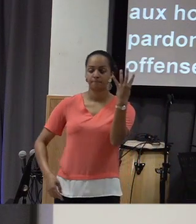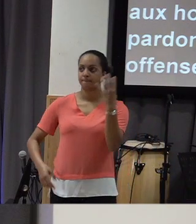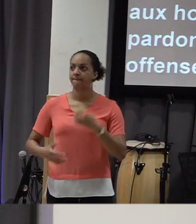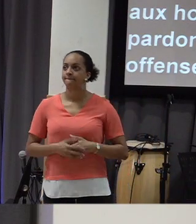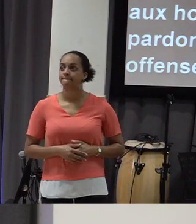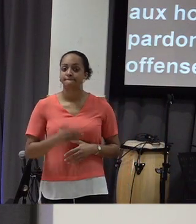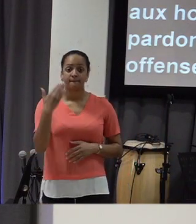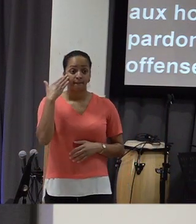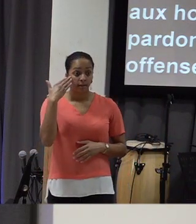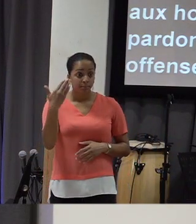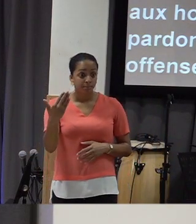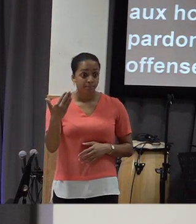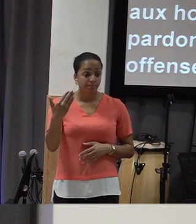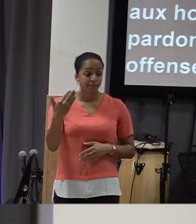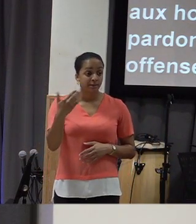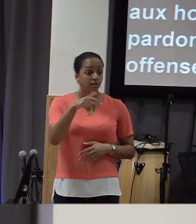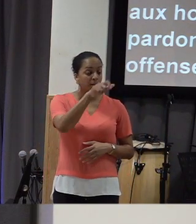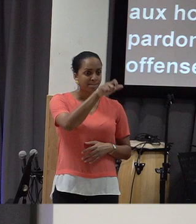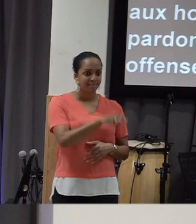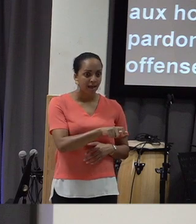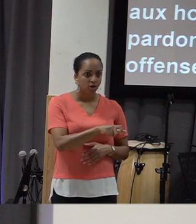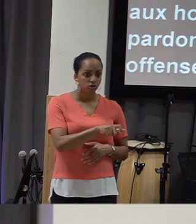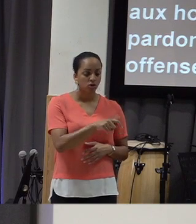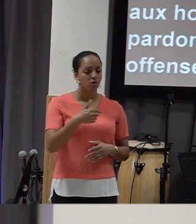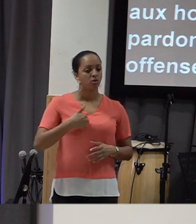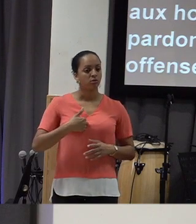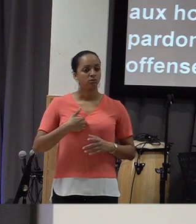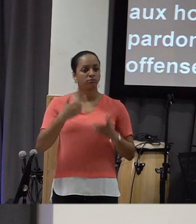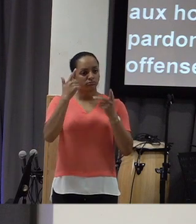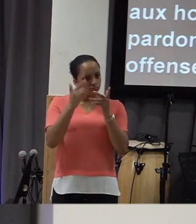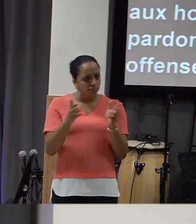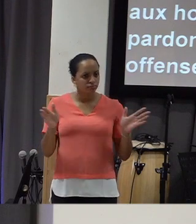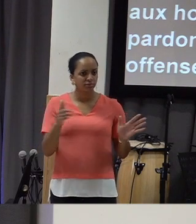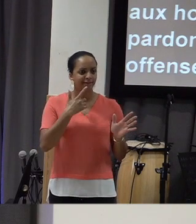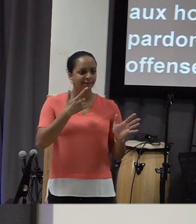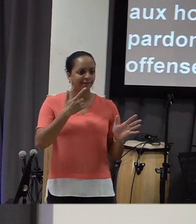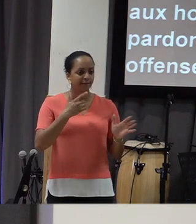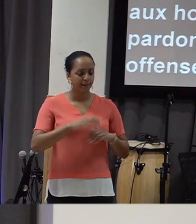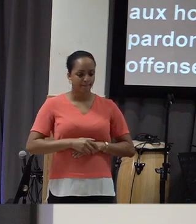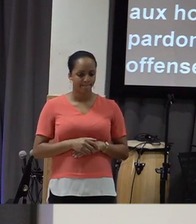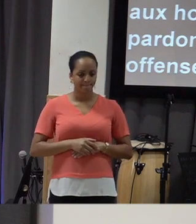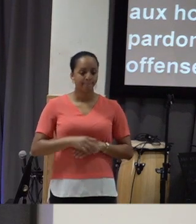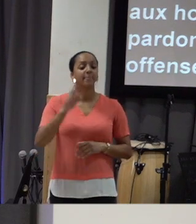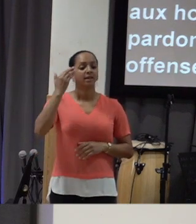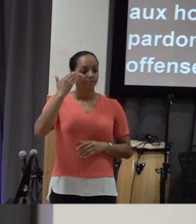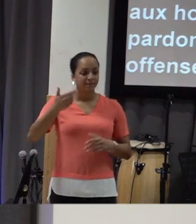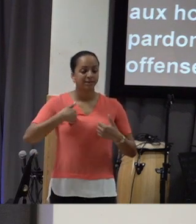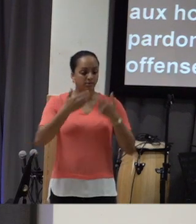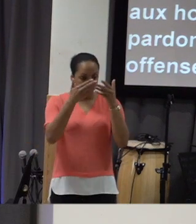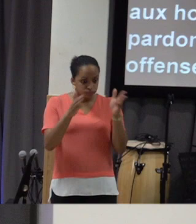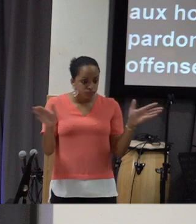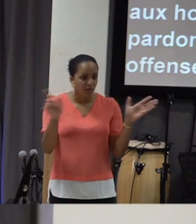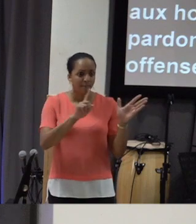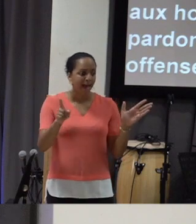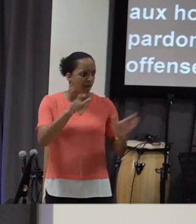point de ne pas laisser le droit à l'erreur à quelqu'un d'autre, alors c'est de cette mesure que tu seras mesuré. Et c'est de ce jugement que